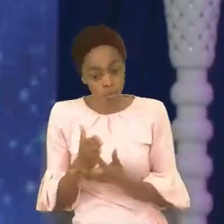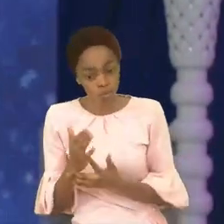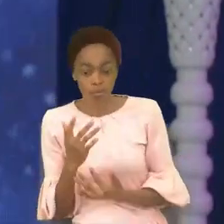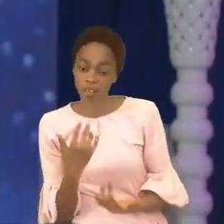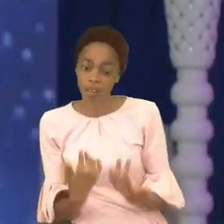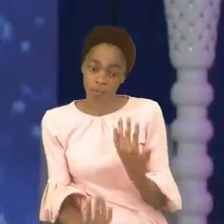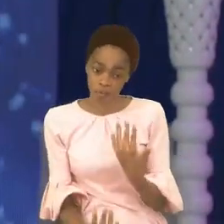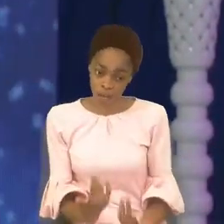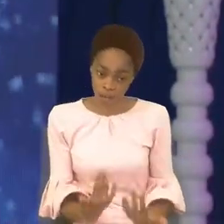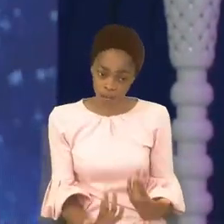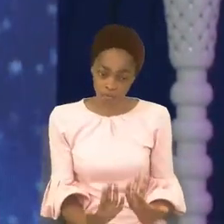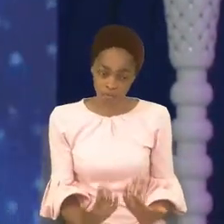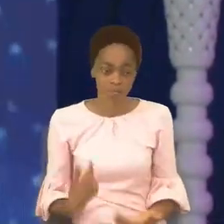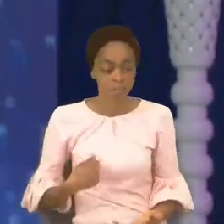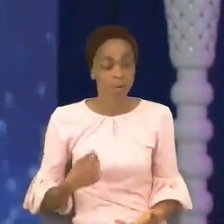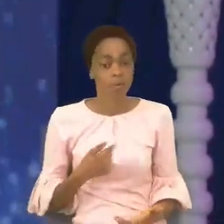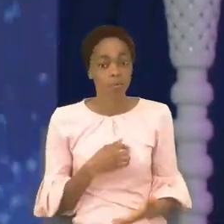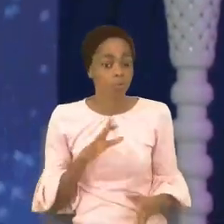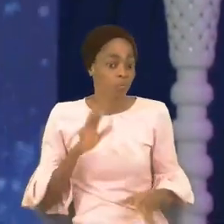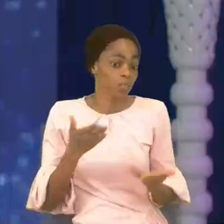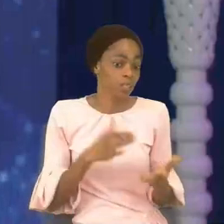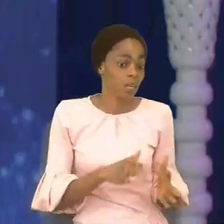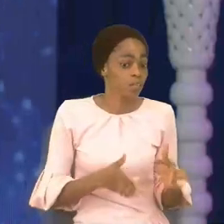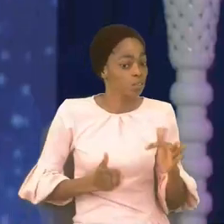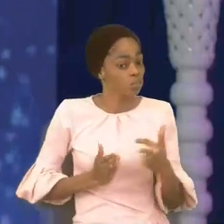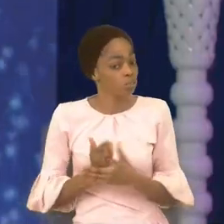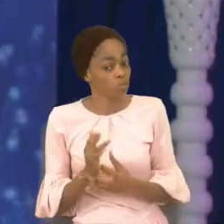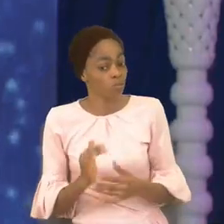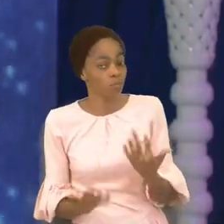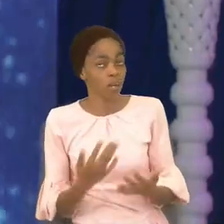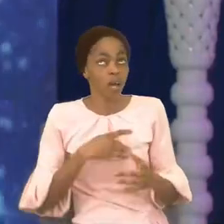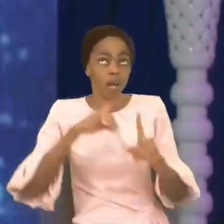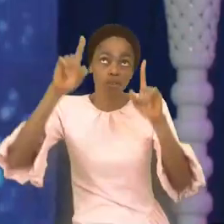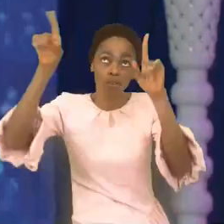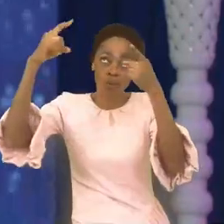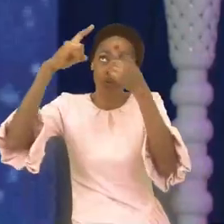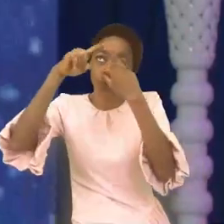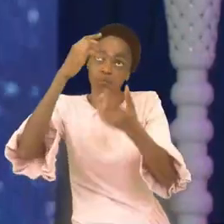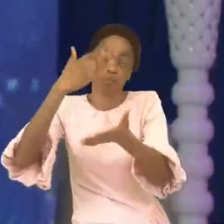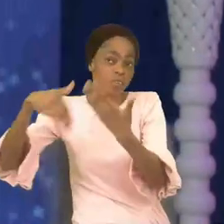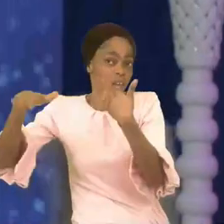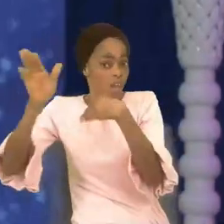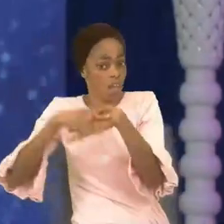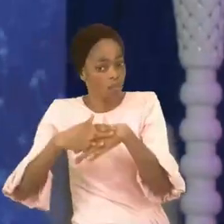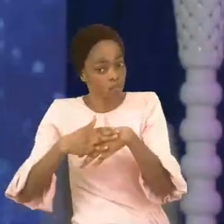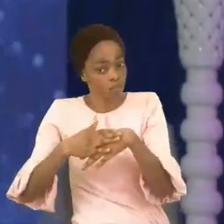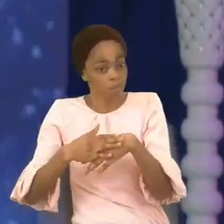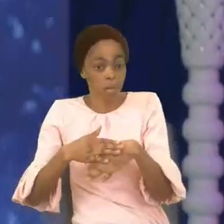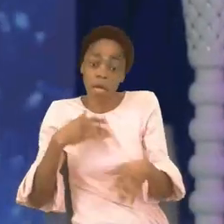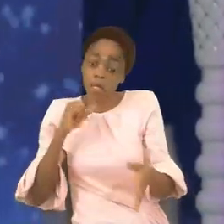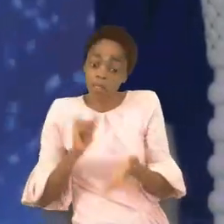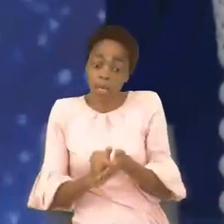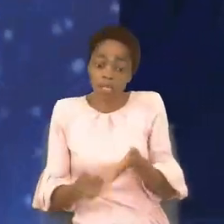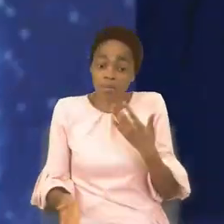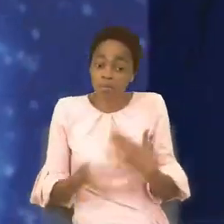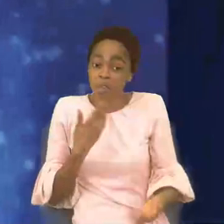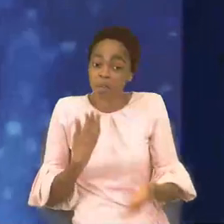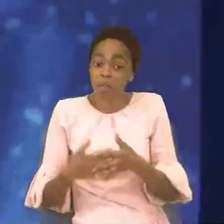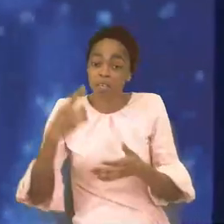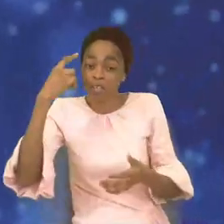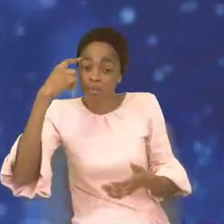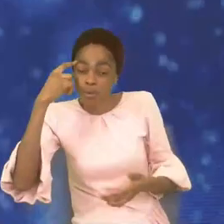la fournaise. Nous allons passer par ta fournaise et nous retrouver au ciel. Ça peut être